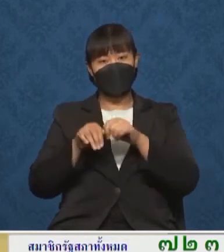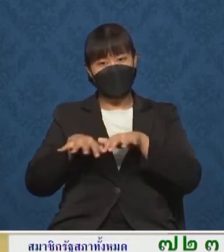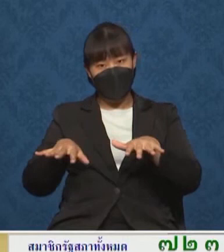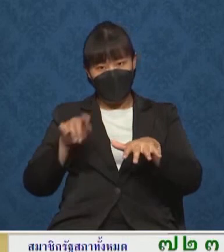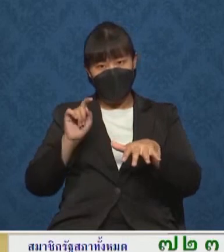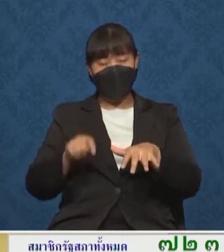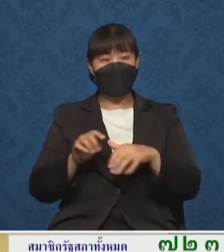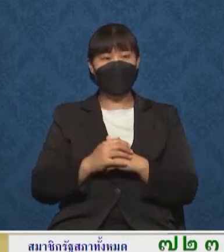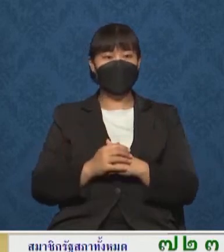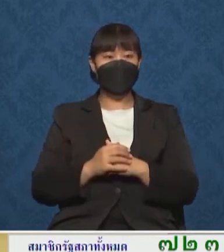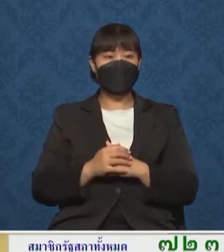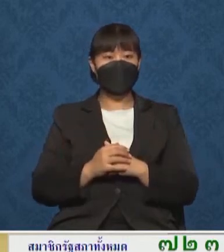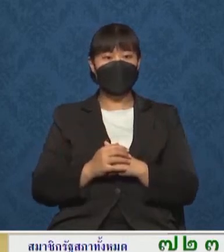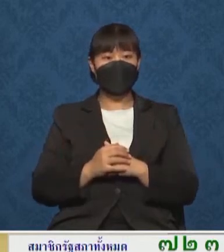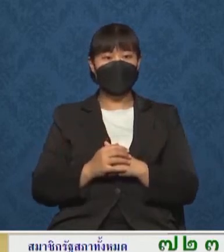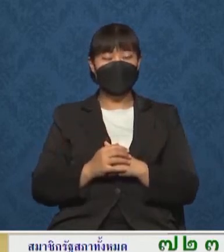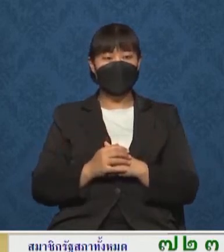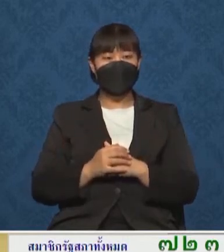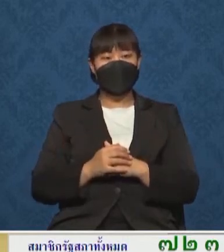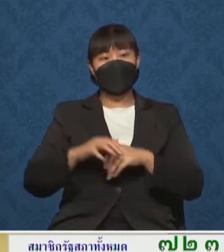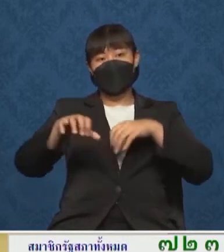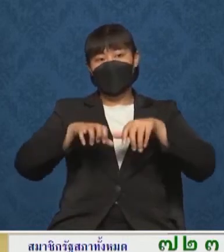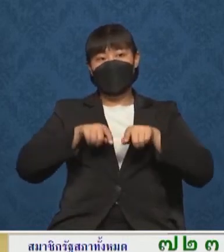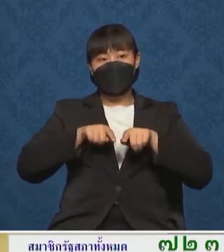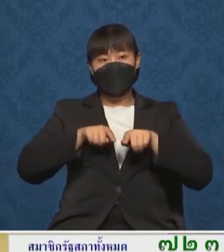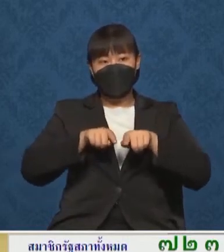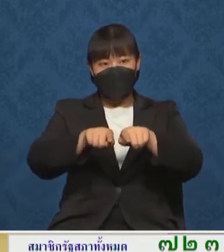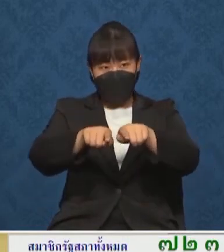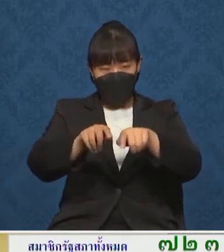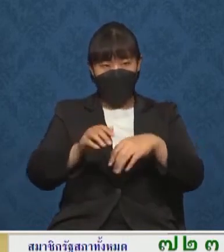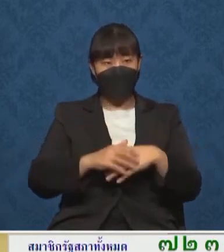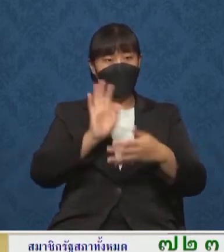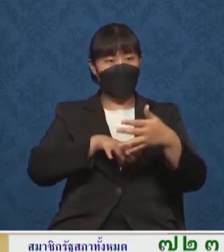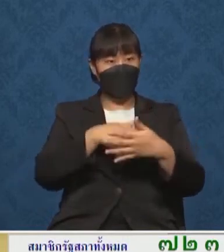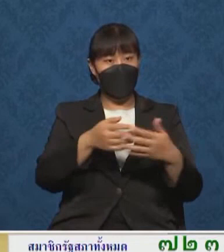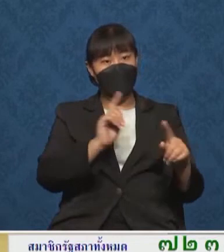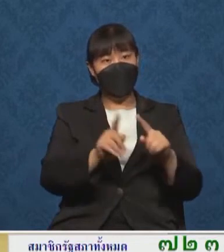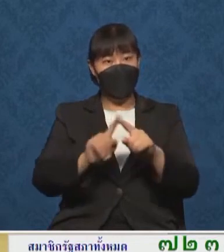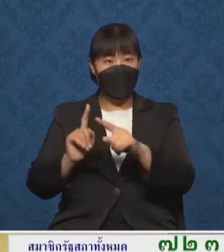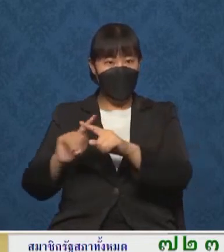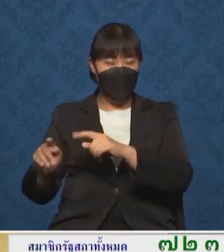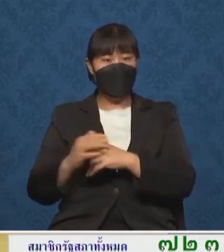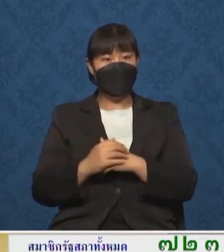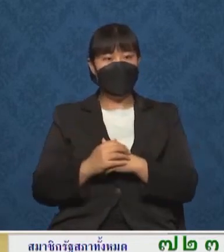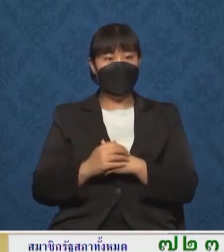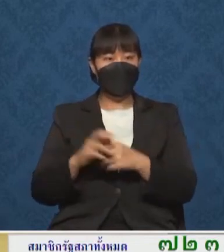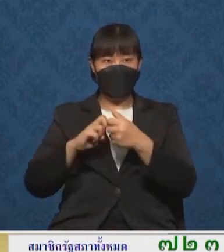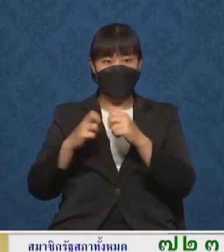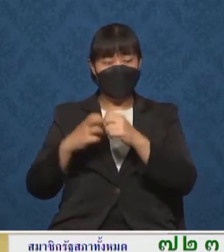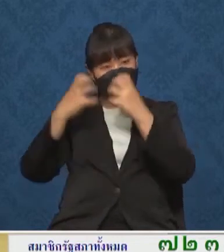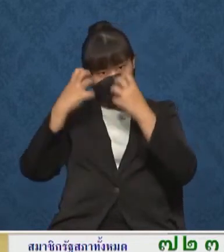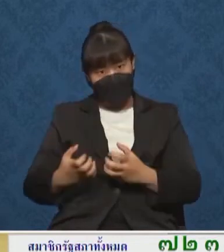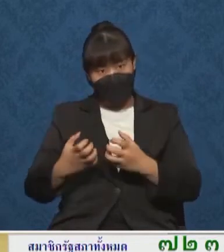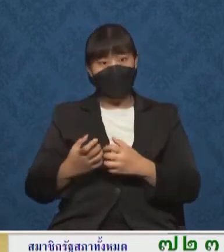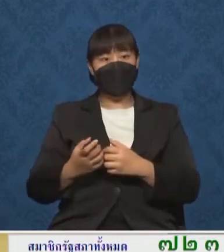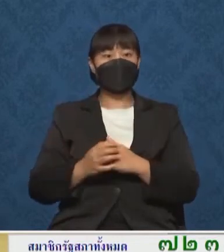ะครับโควิด-19และดำเนินการคู่ขนานไปกับแผนแม่บทอื่นๆแปลว่ามีสถานการณ์วิกฤตจริงสถานการ